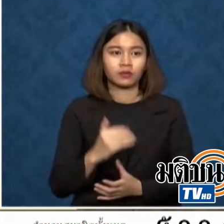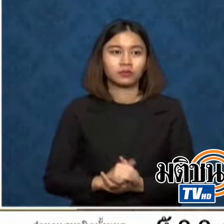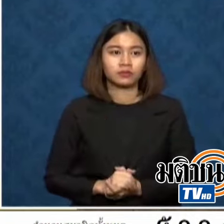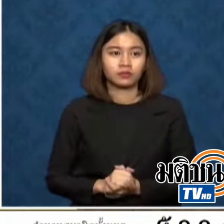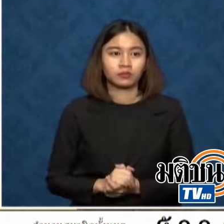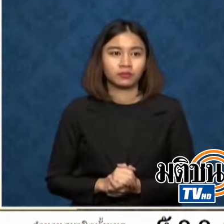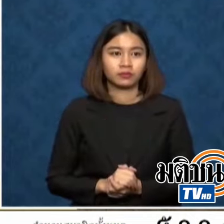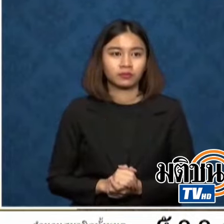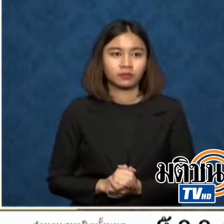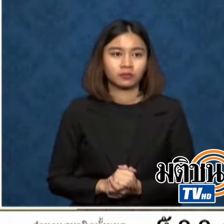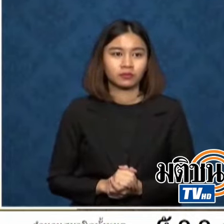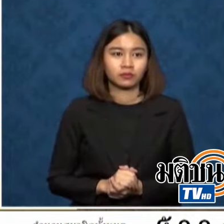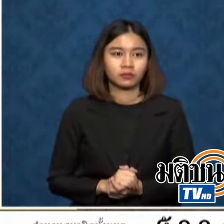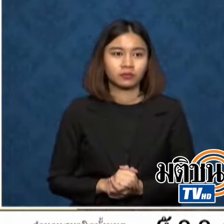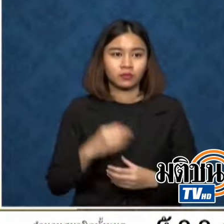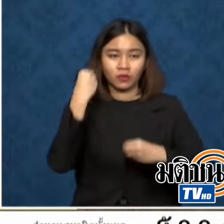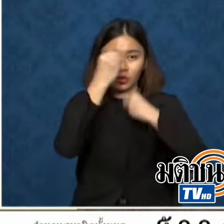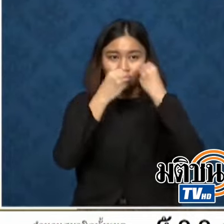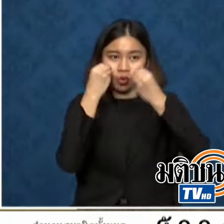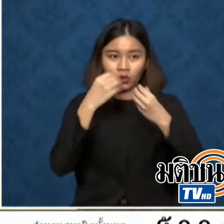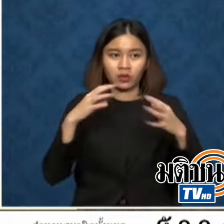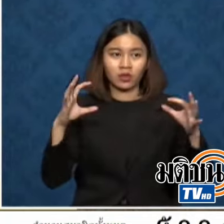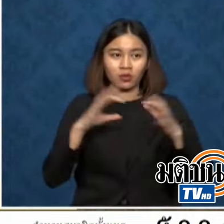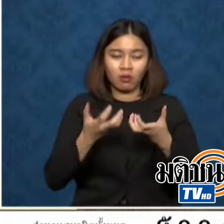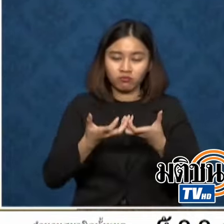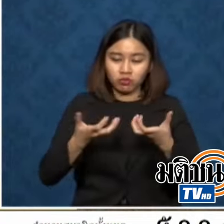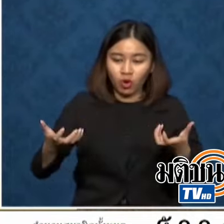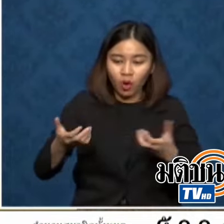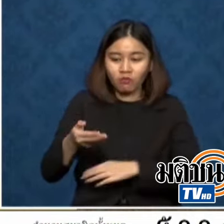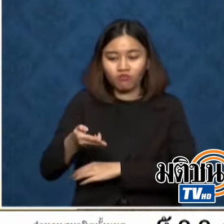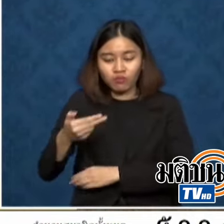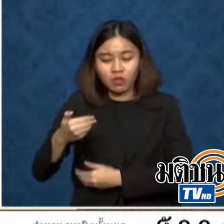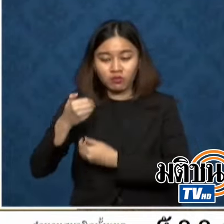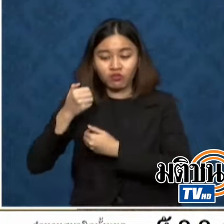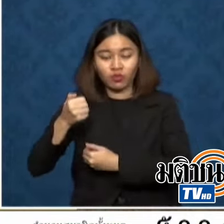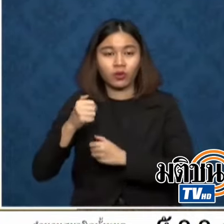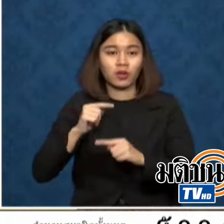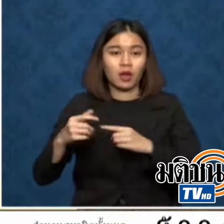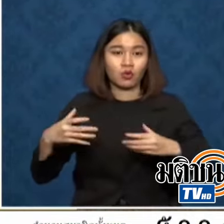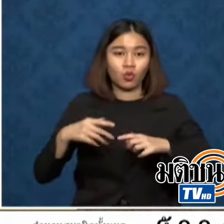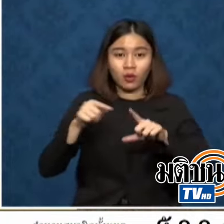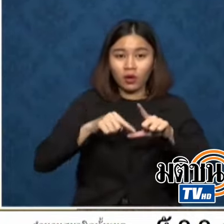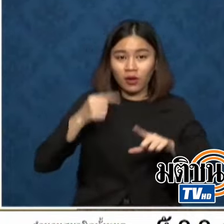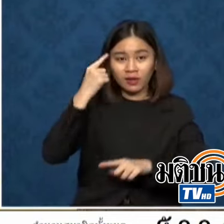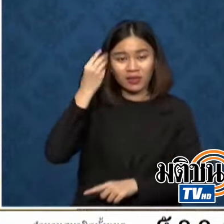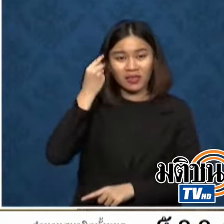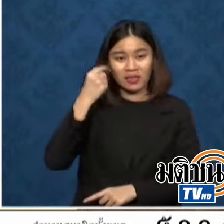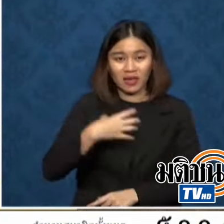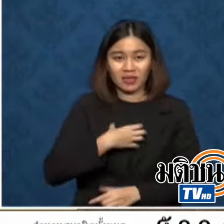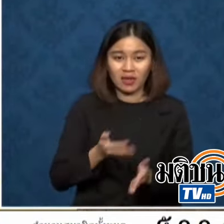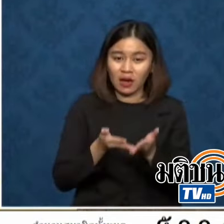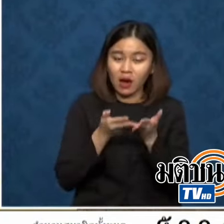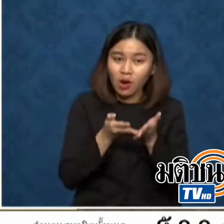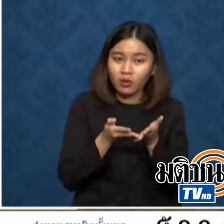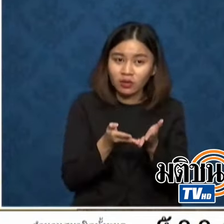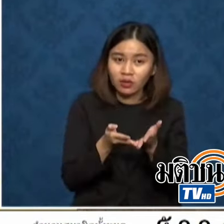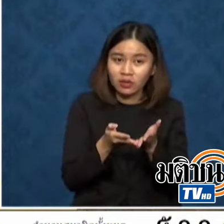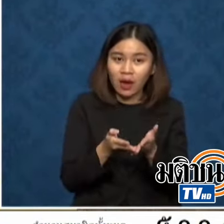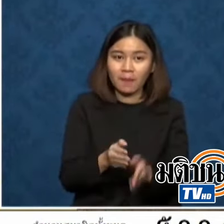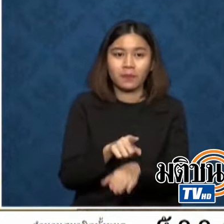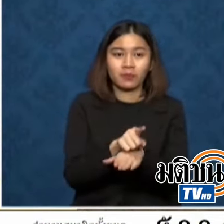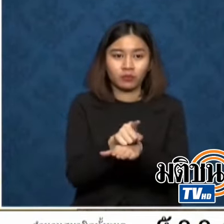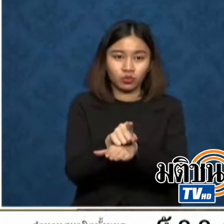งงงงเรื่องเกี่ยวกับอาวุธจุดยืนของพรรคก้าวไกลเป็นยังไงกันแน่เห็นเคยบอกว่าจะเอาเรือประมงไป